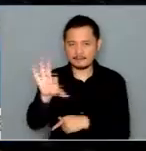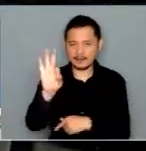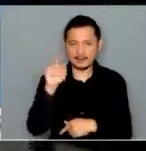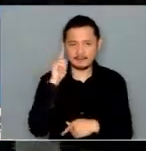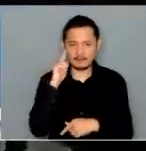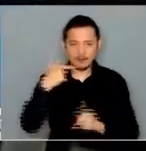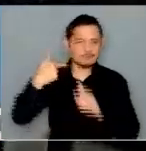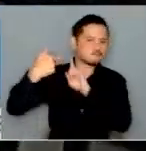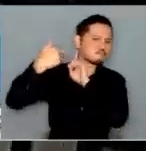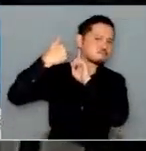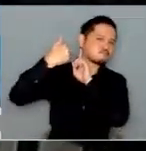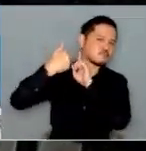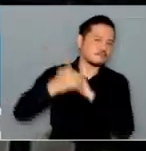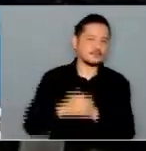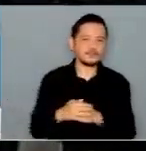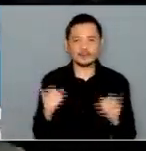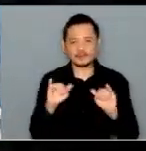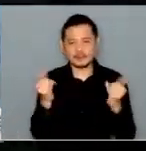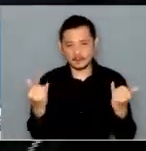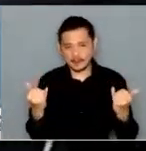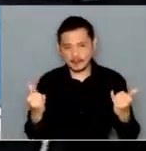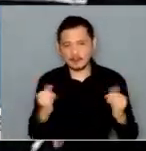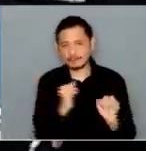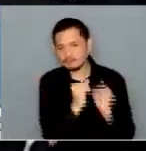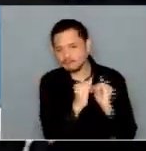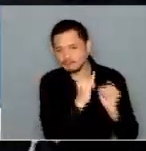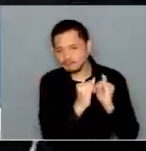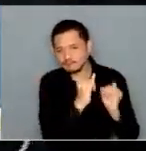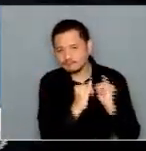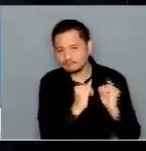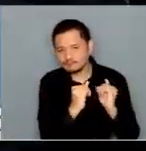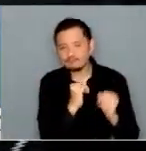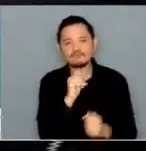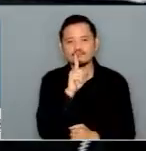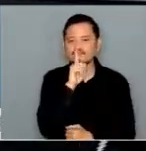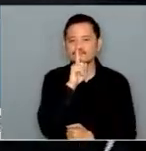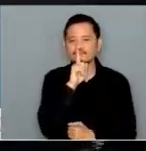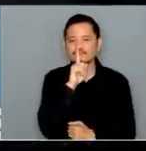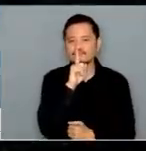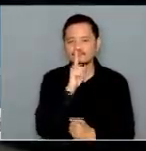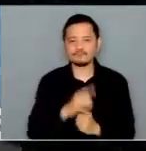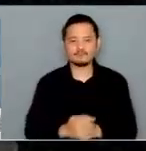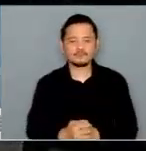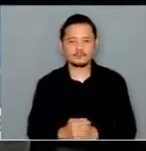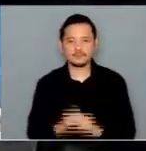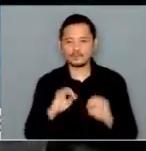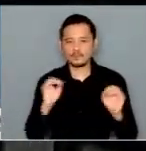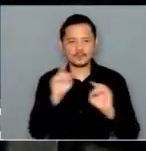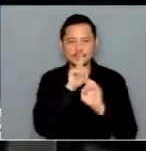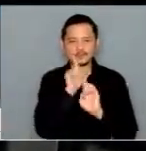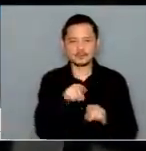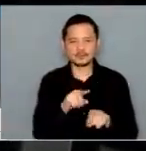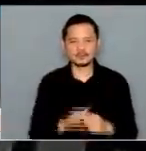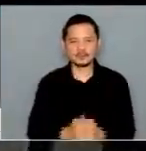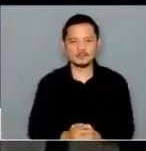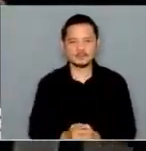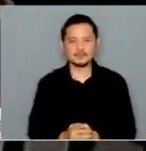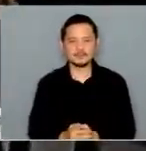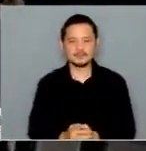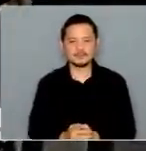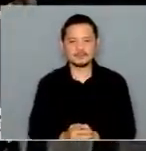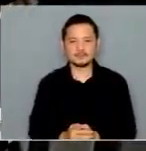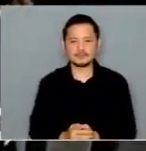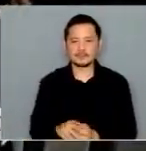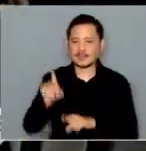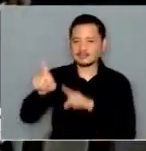panunutok. Sinubukan siyang makapanayam ng aming team habang nasa kulungan, pero hindi siya sumagot. Totoo po bang tinutukan niyo